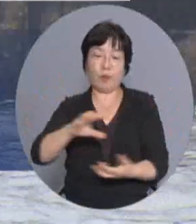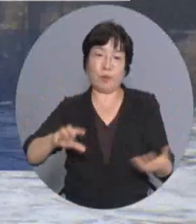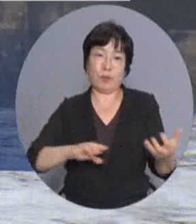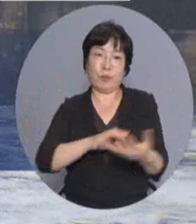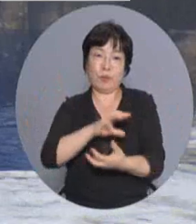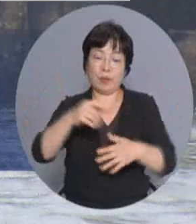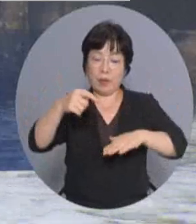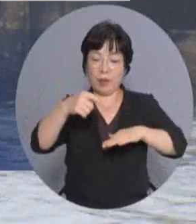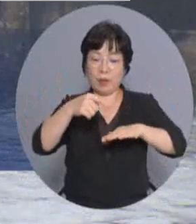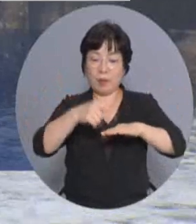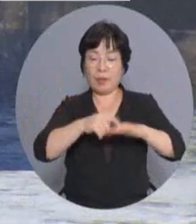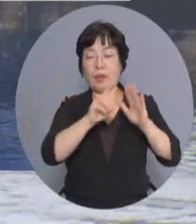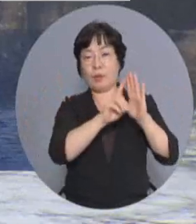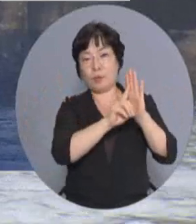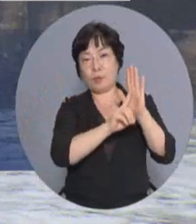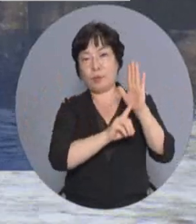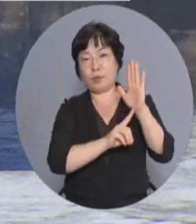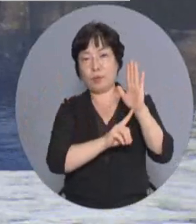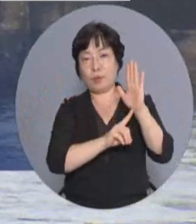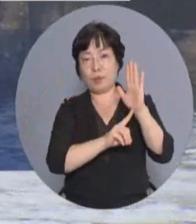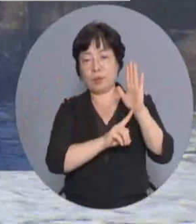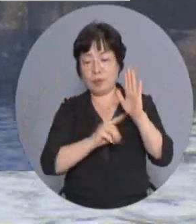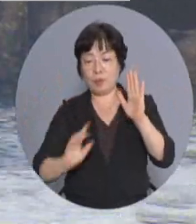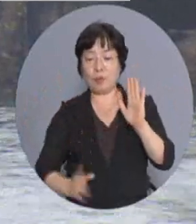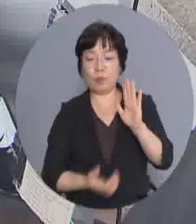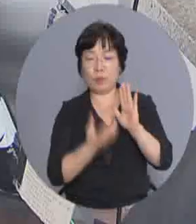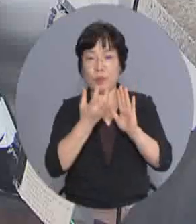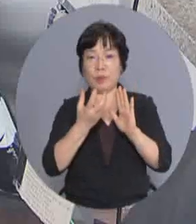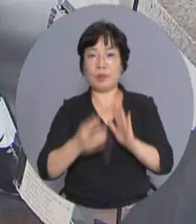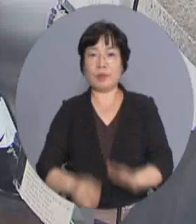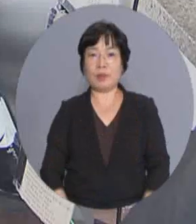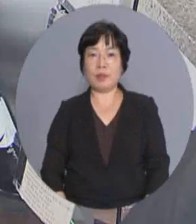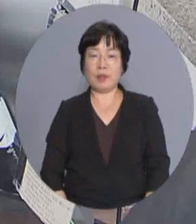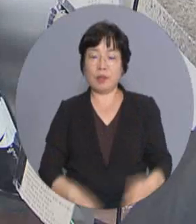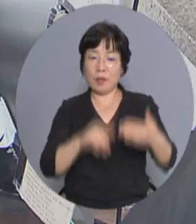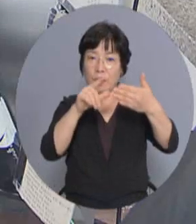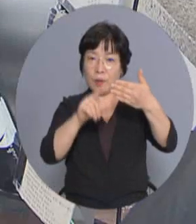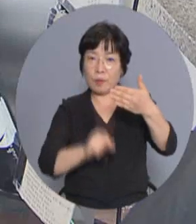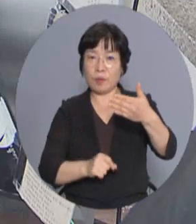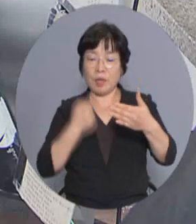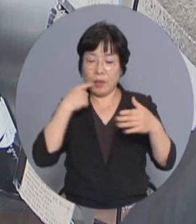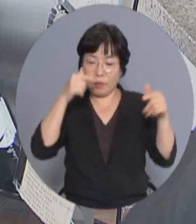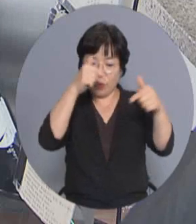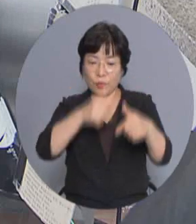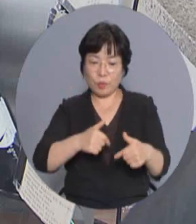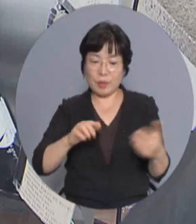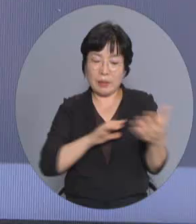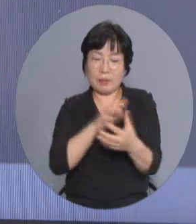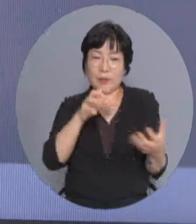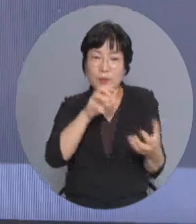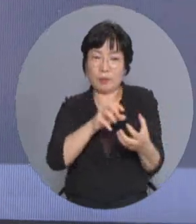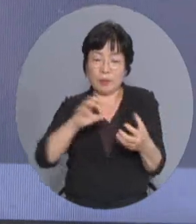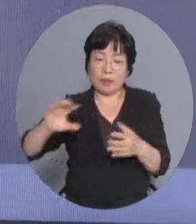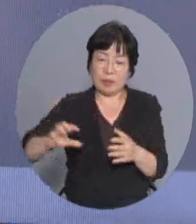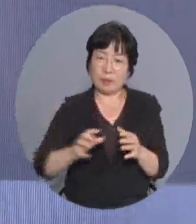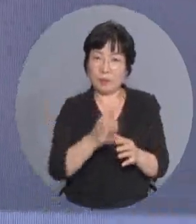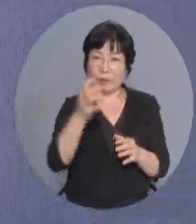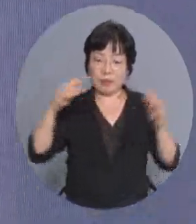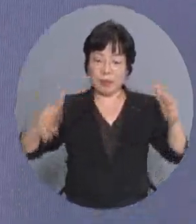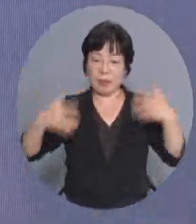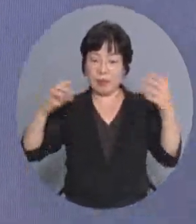되면 표층수가 차가워지는 거죠. 아래에 찬물이 올라와서. 다음 달 북태평양 고기압이 수축하며 태풍길이 열려